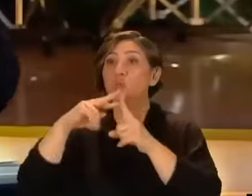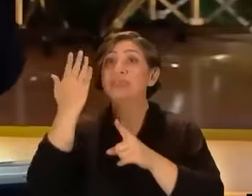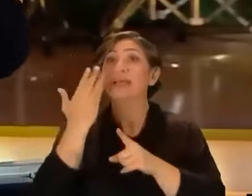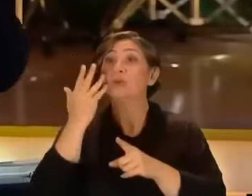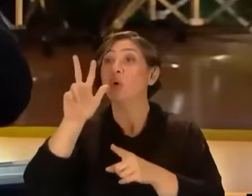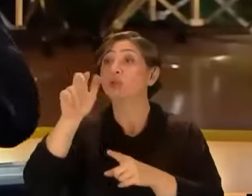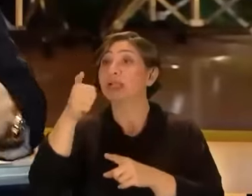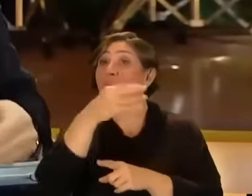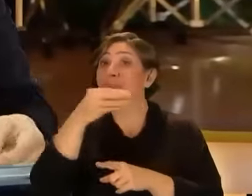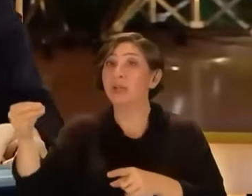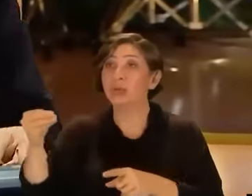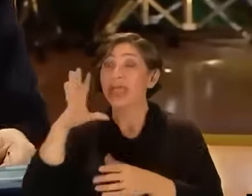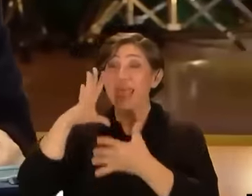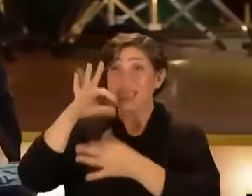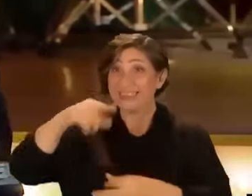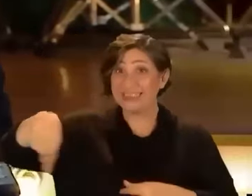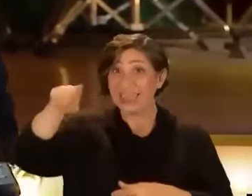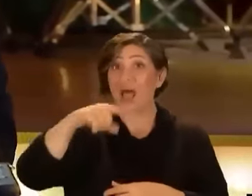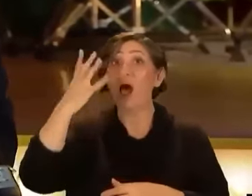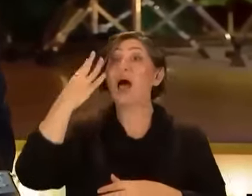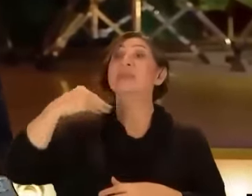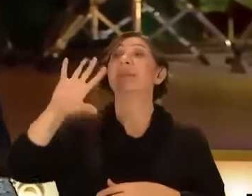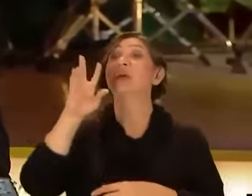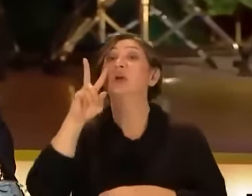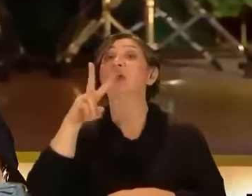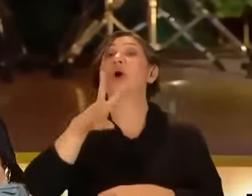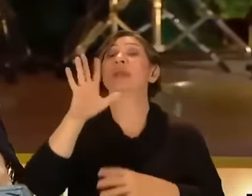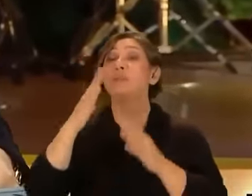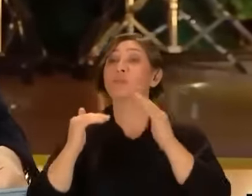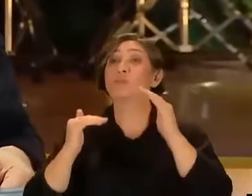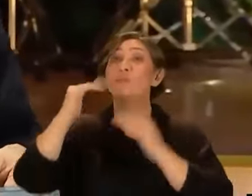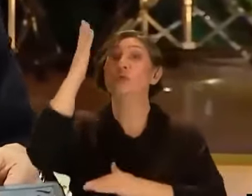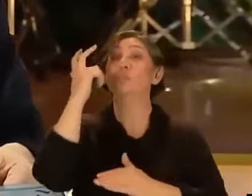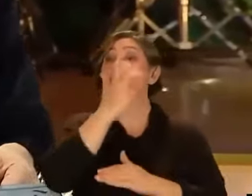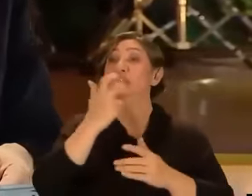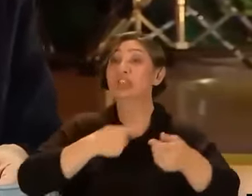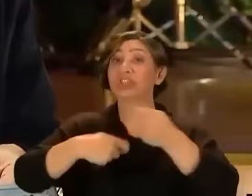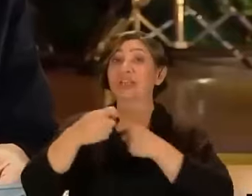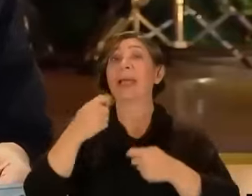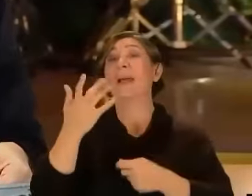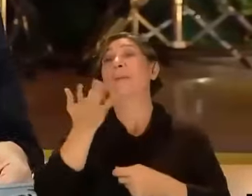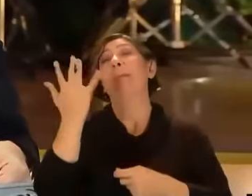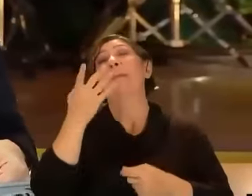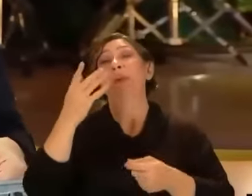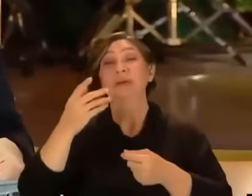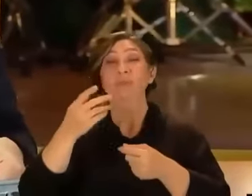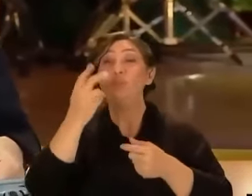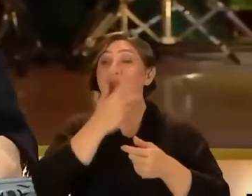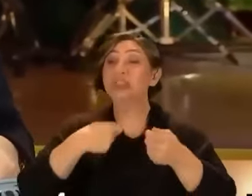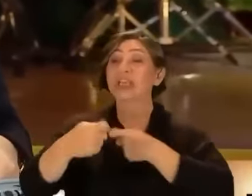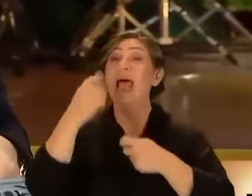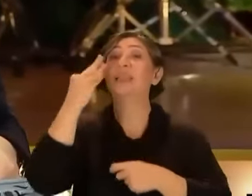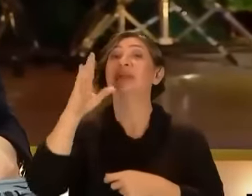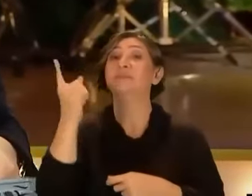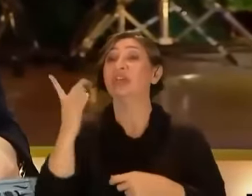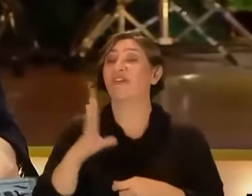36 milyon. Yani insanların anlamadığı, görmediği büyük müzik şirketlerinin, güya büyük müzik şirketlerinin anlamadığı bir